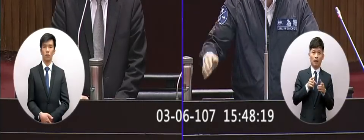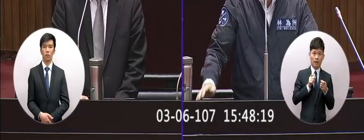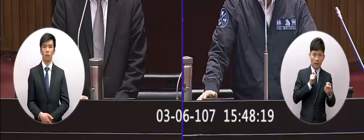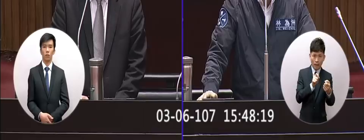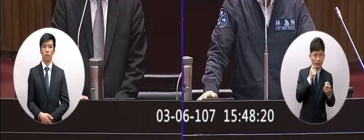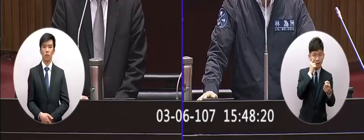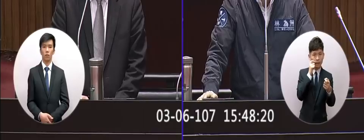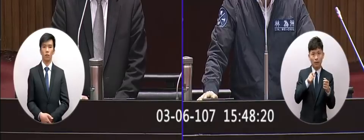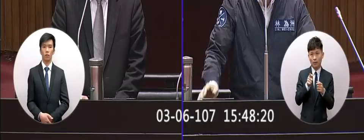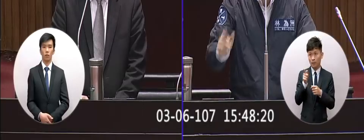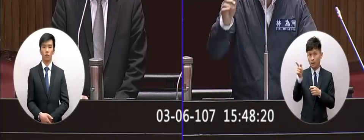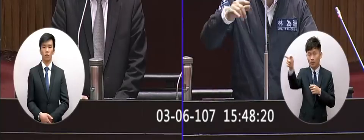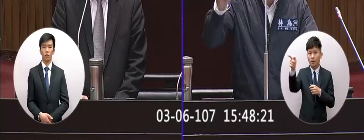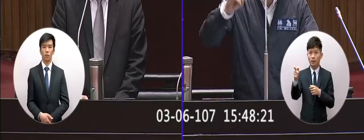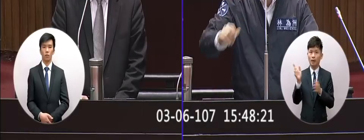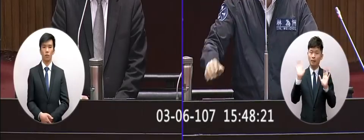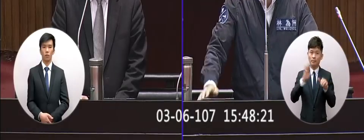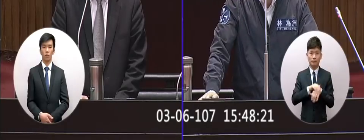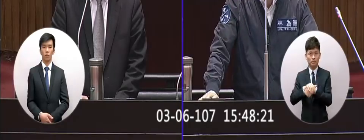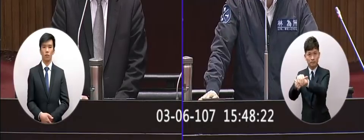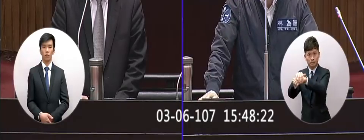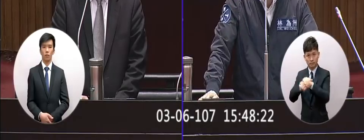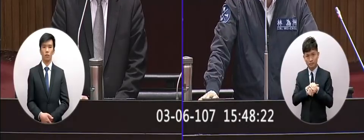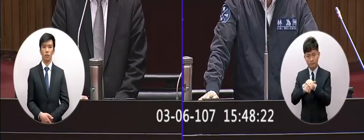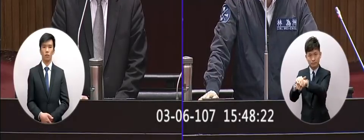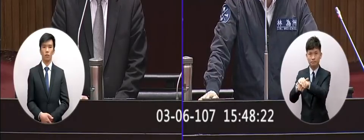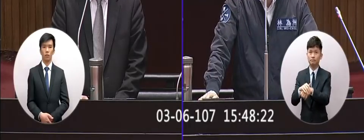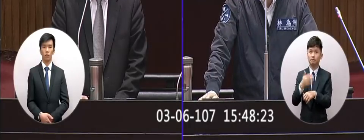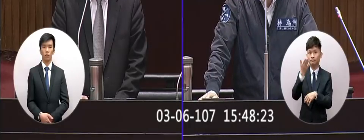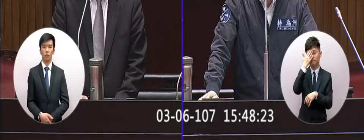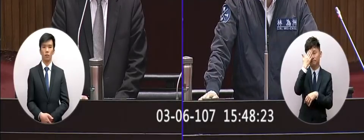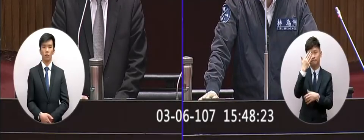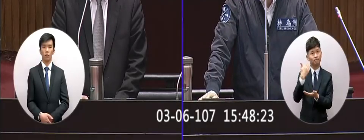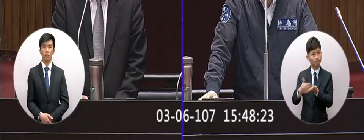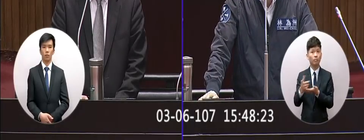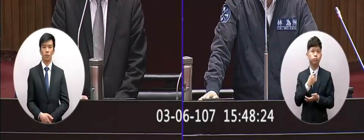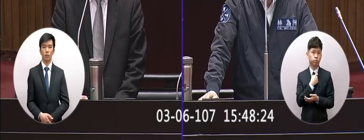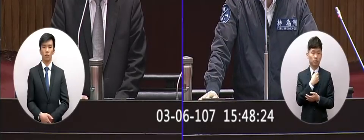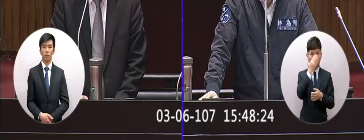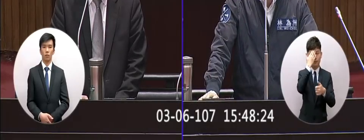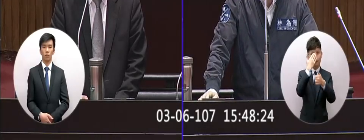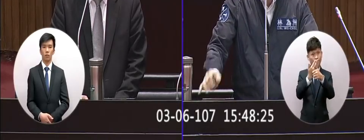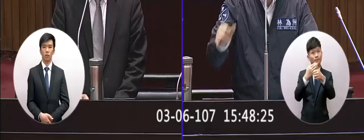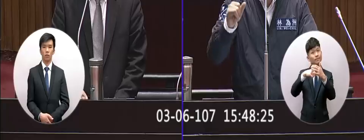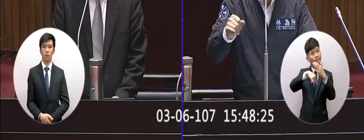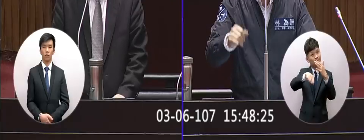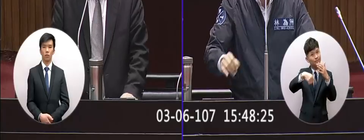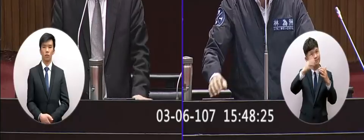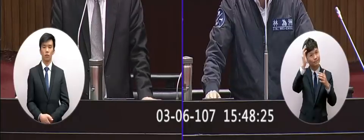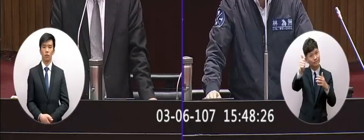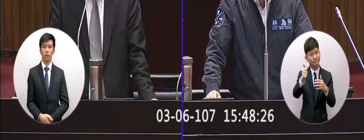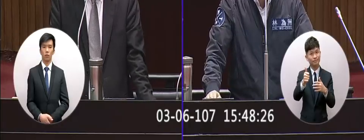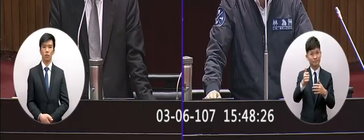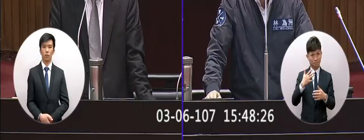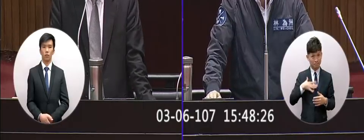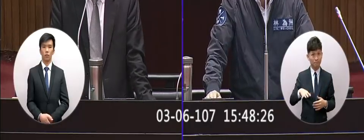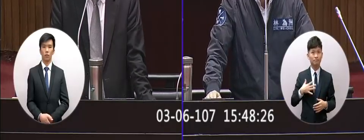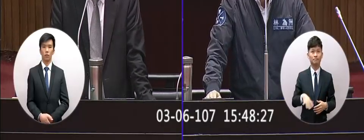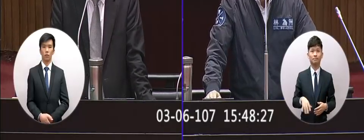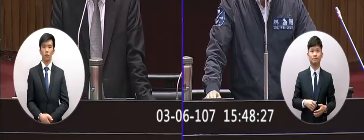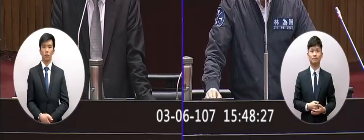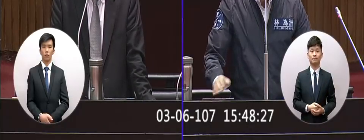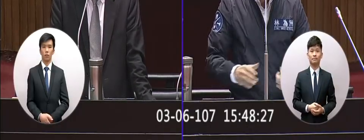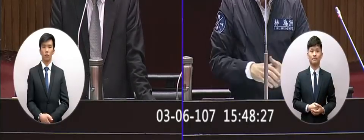接送种种，所以这个问题要解决了。那也请赖院长一定要了解这样的一个状